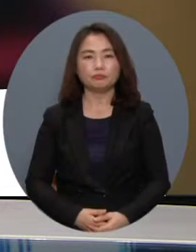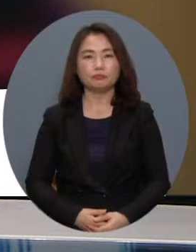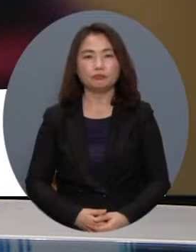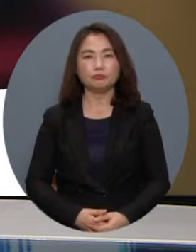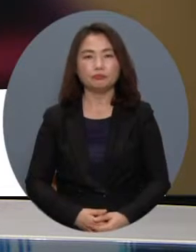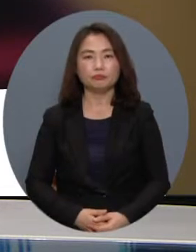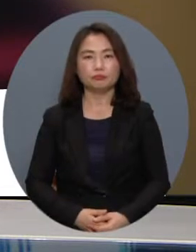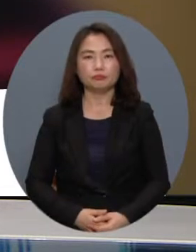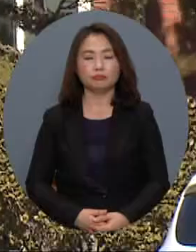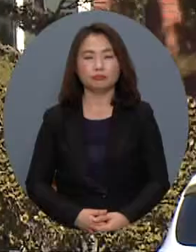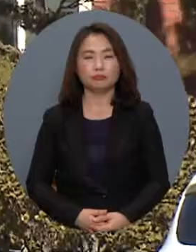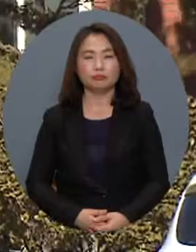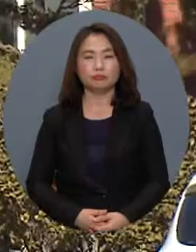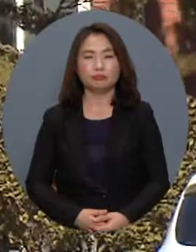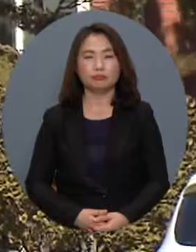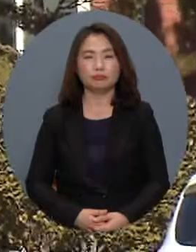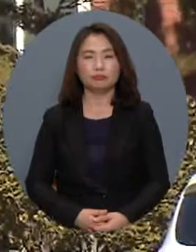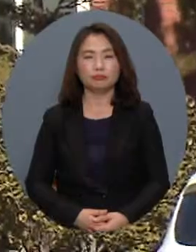취재했습니다.